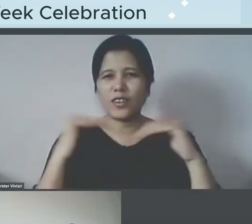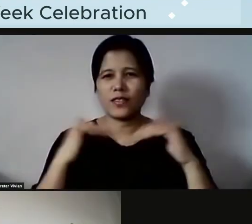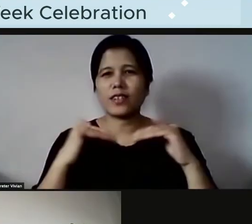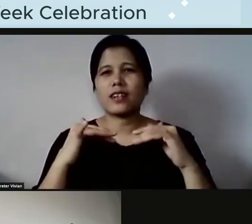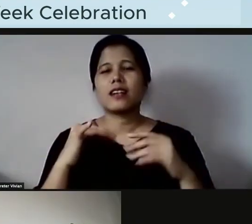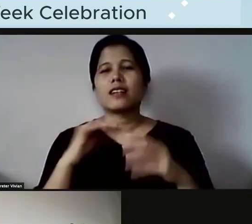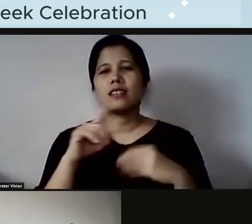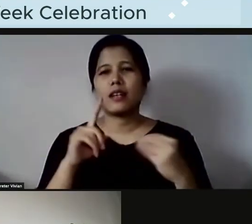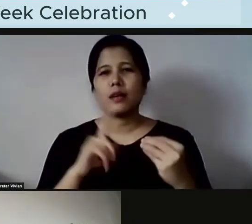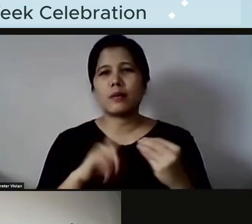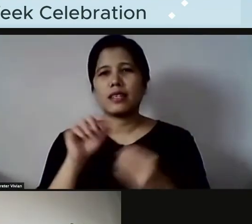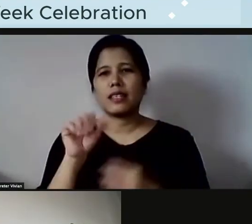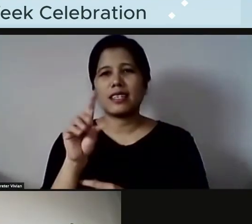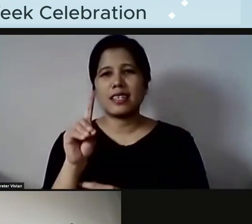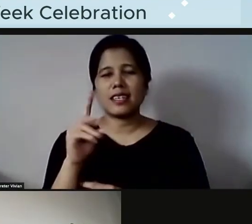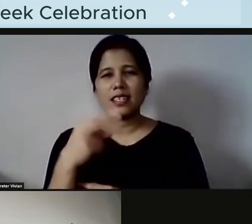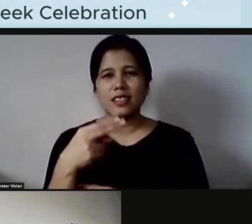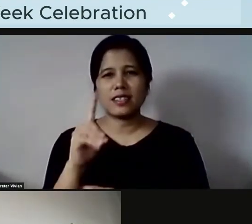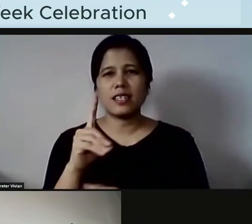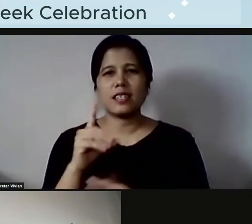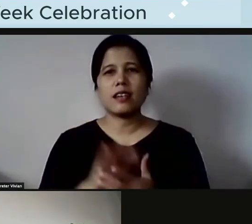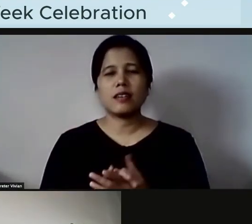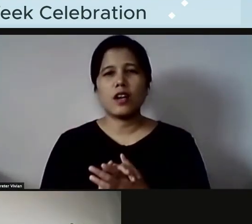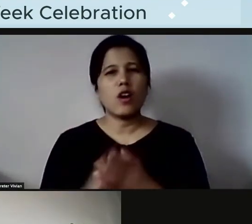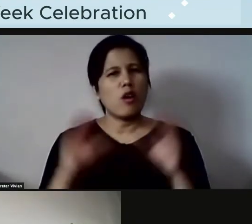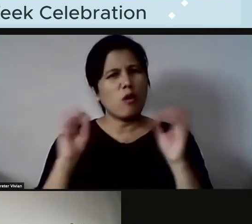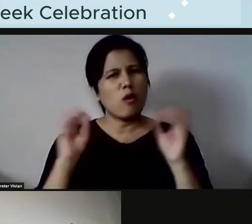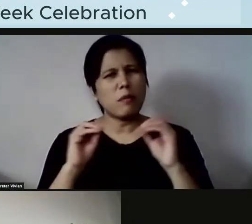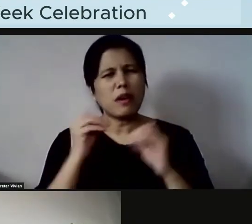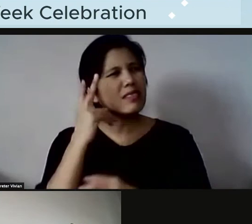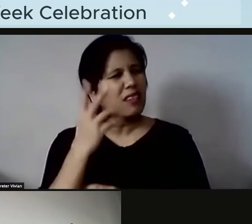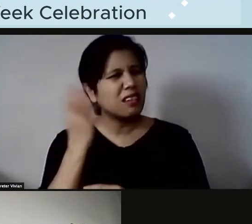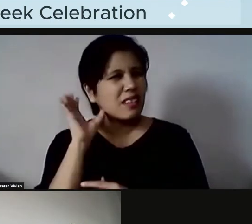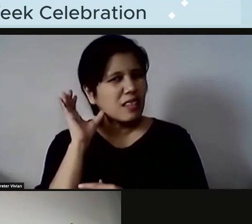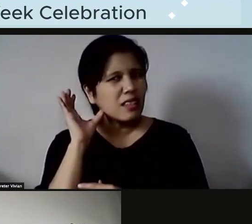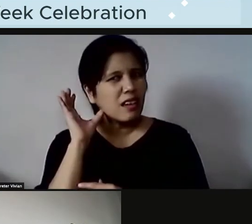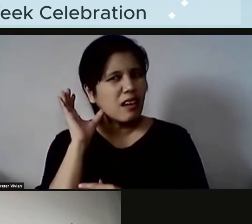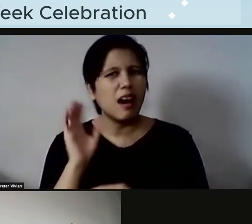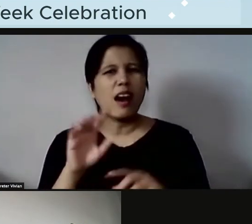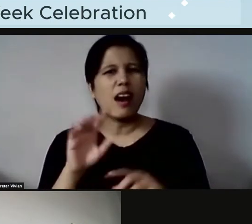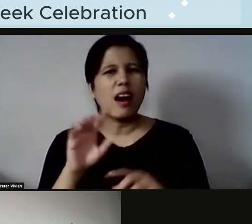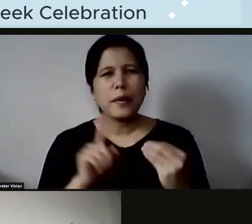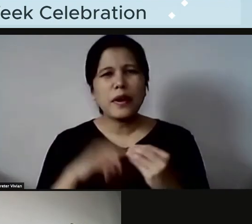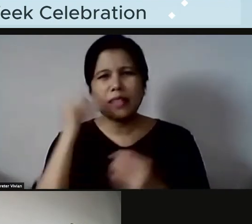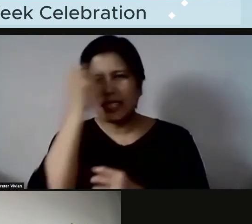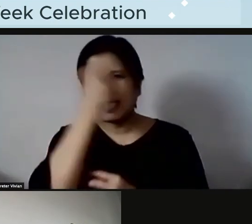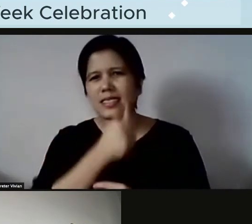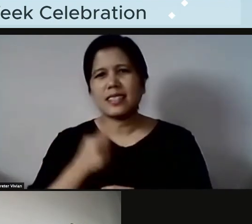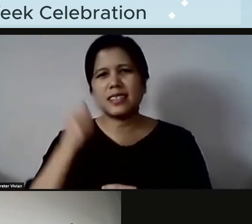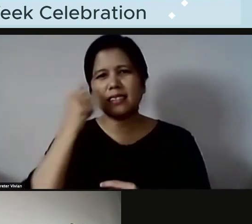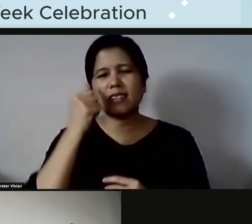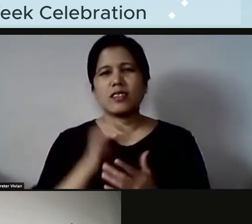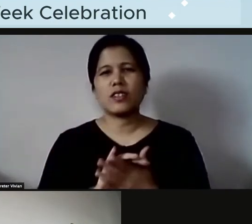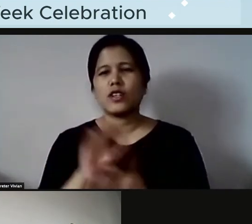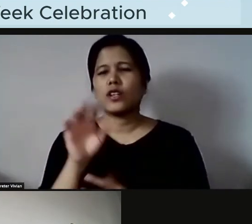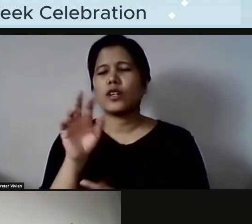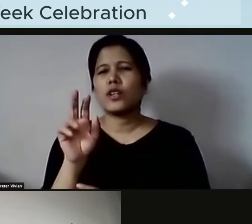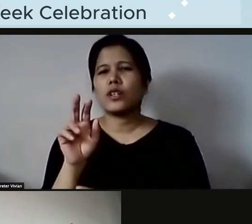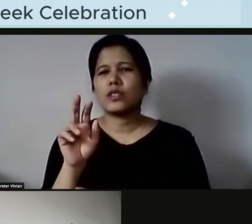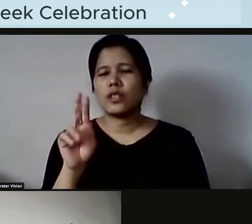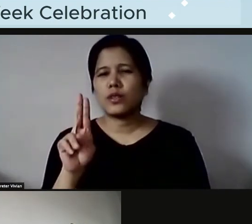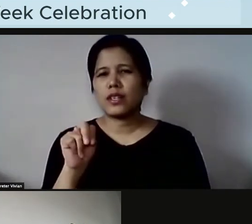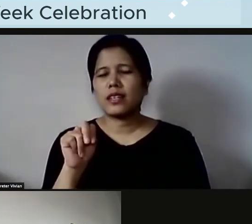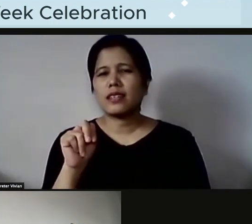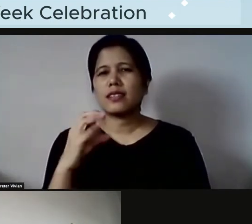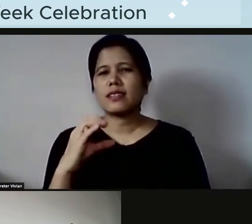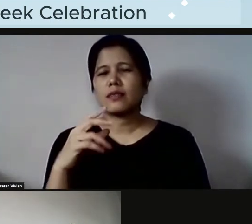ipalaganap natin ito. Kasi wala pa akong naririnig as far as ASEAN in sub-regional, kasi sa UNCRPD, yung ating